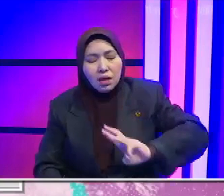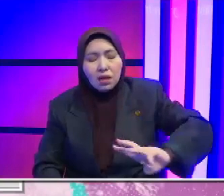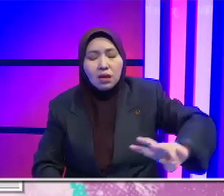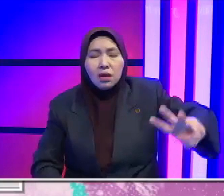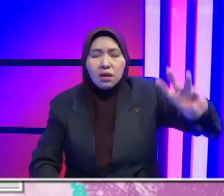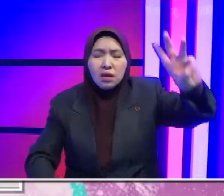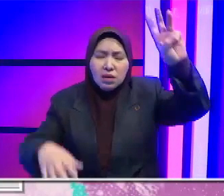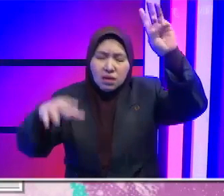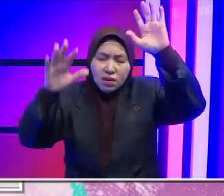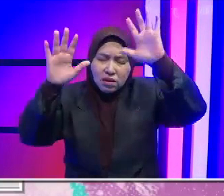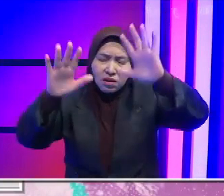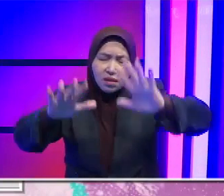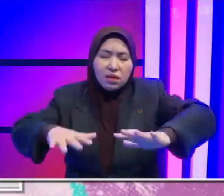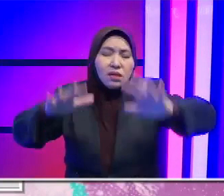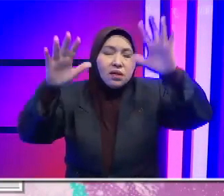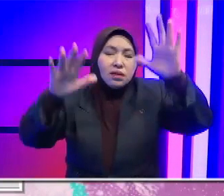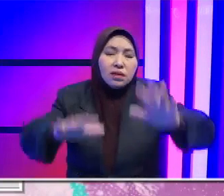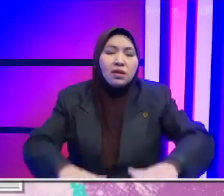ماء